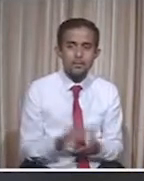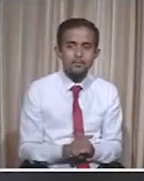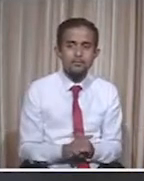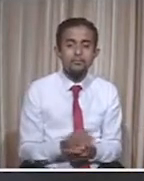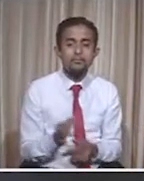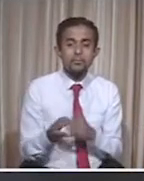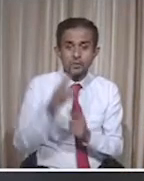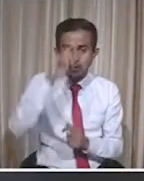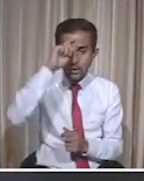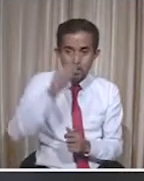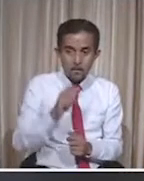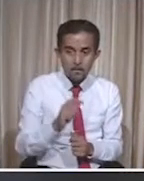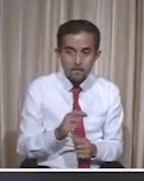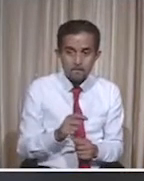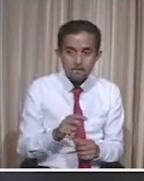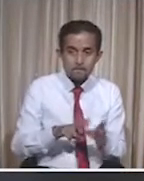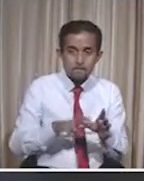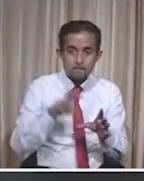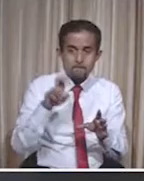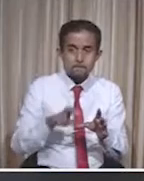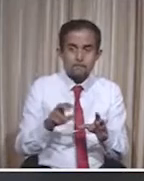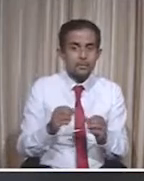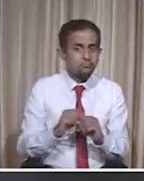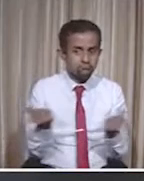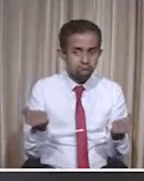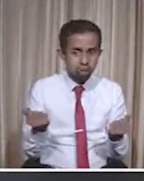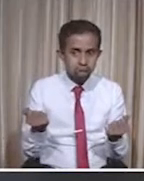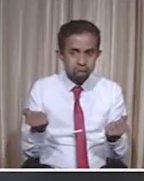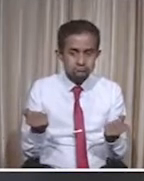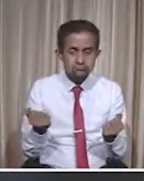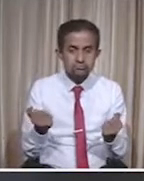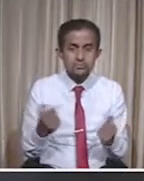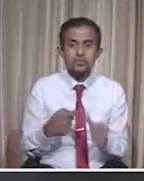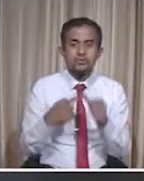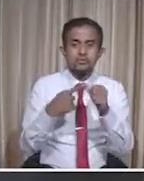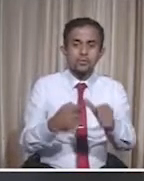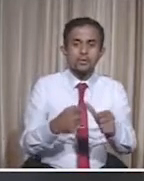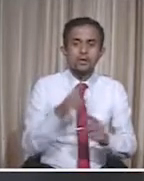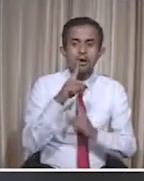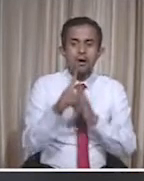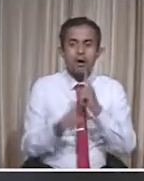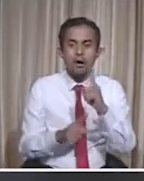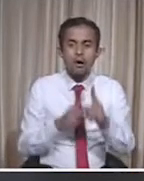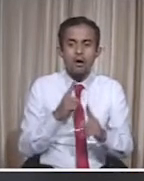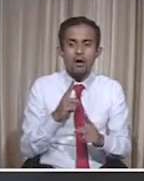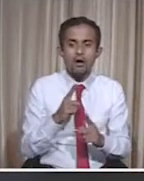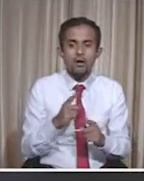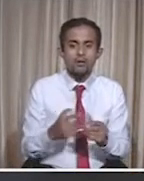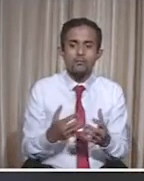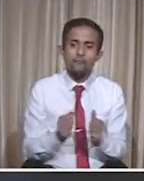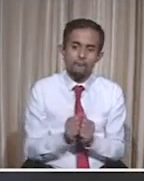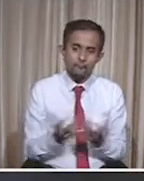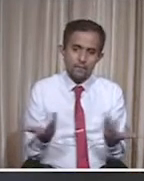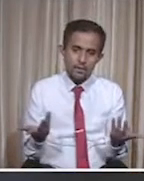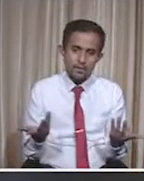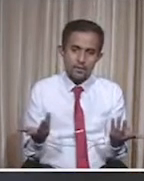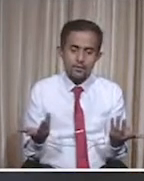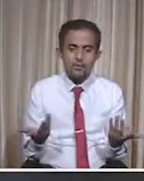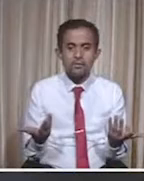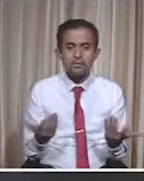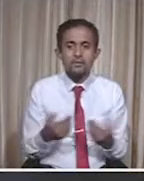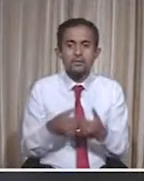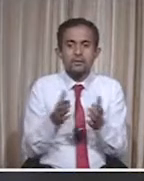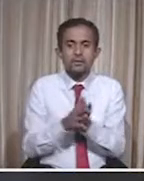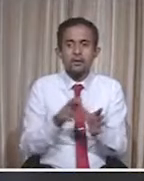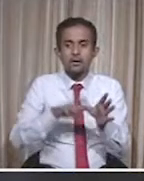නිසා ජනාධිපතිවරයා ඉවත් වීමෙන් තොරව කිසිඳු විසඳුමක් ගැන සාකච්ඡා කිරීම කියන එක නිෂ්ඵලයි. ඉතින් ඔහු ඉල්ලාස්